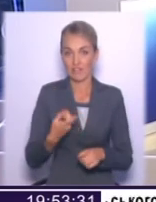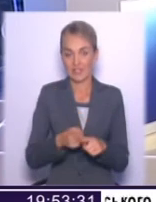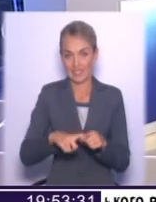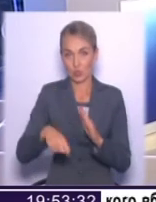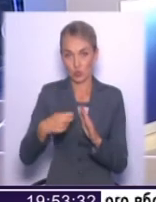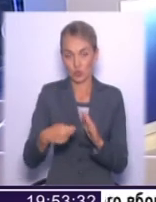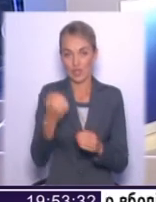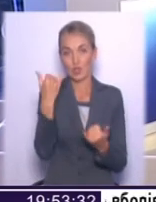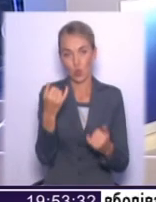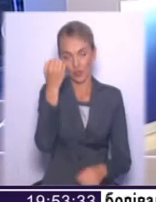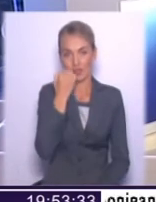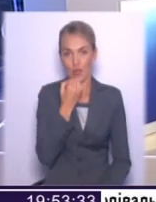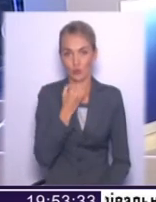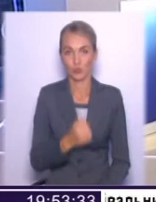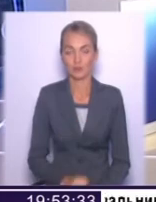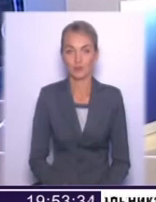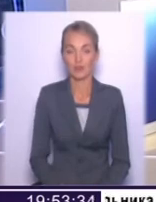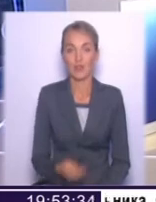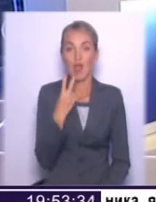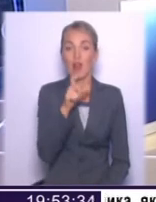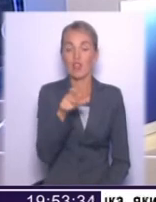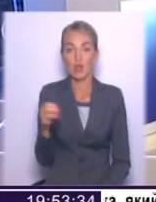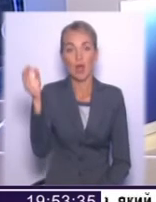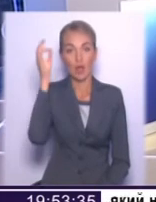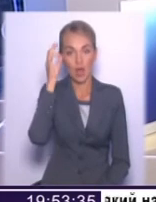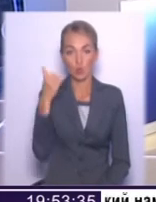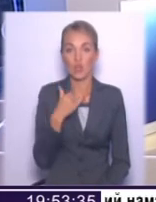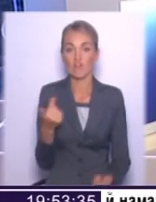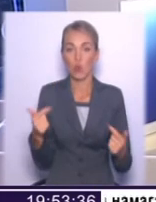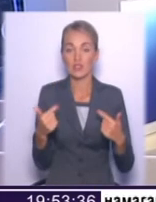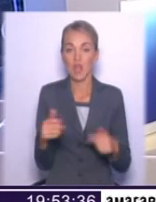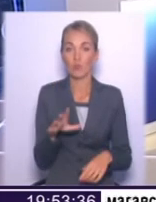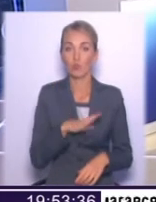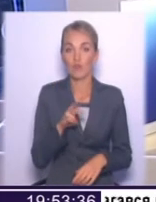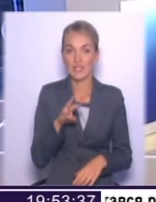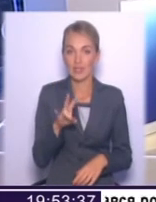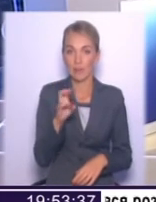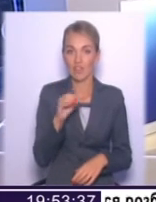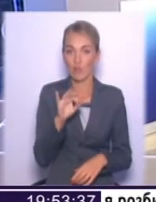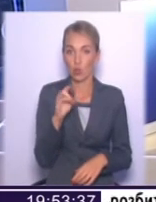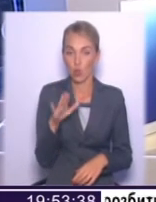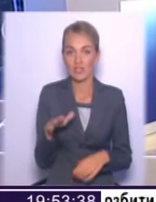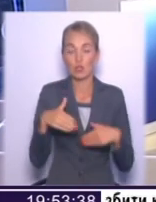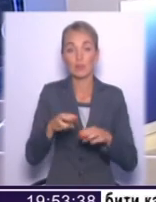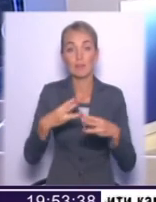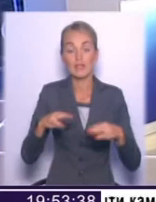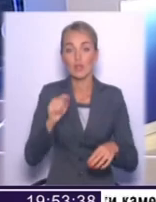На сьогодні дякую. Дякую вам. Глядачам нагадаю, у нас в гостях був Максим Нефьодов, заступник